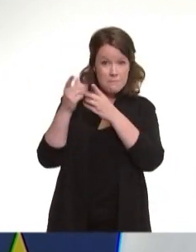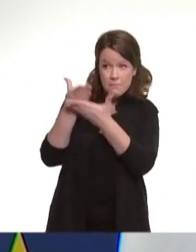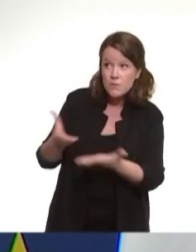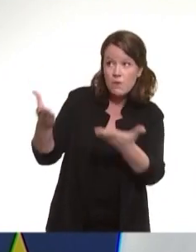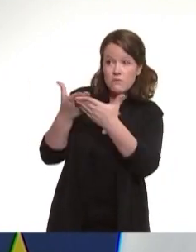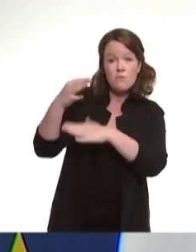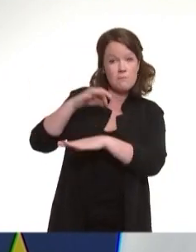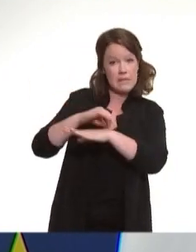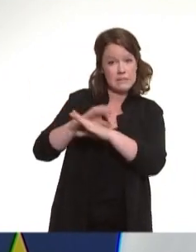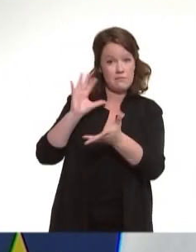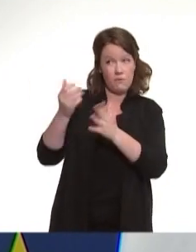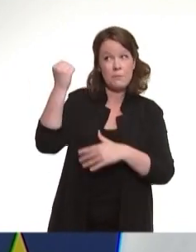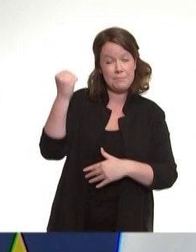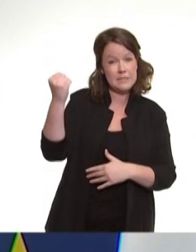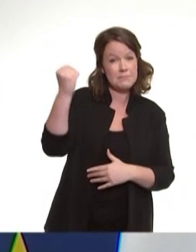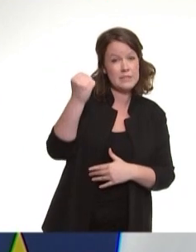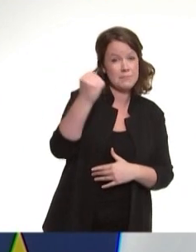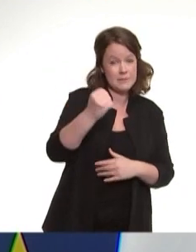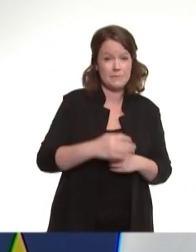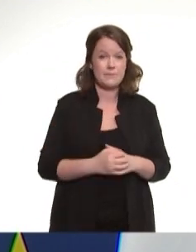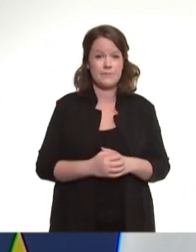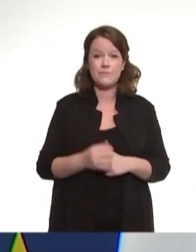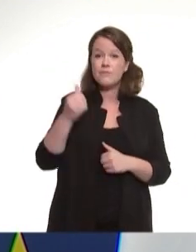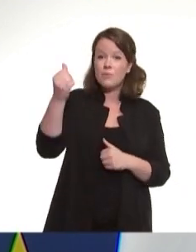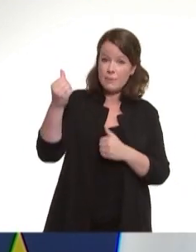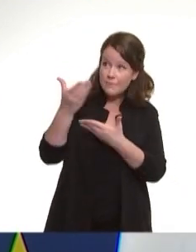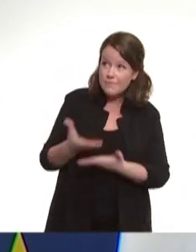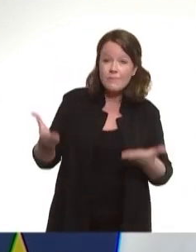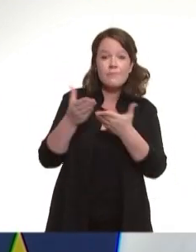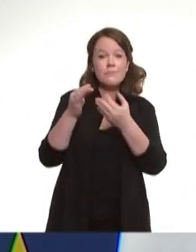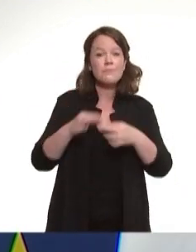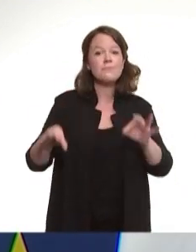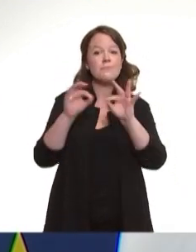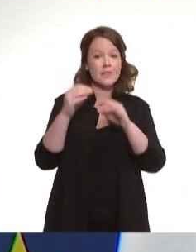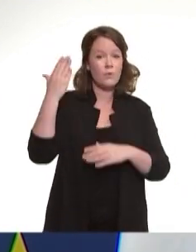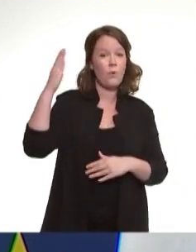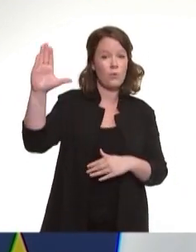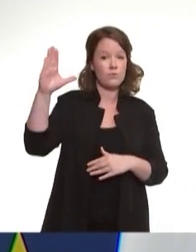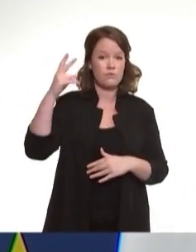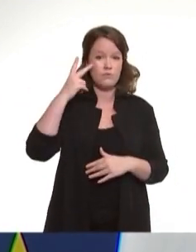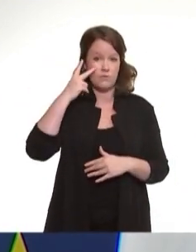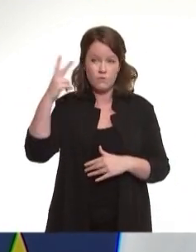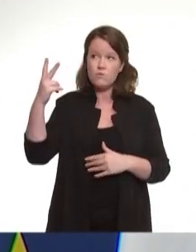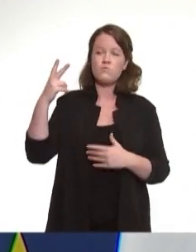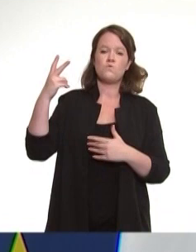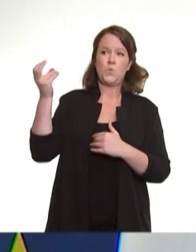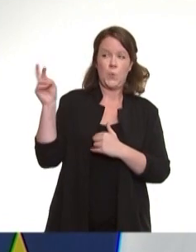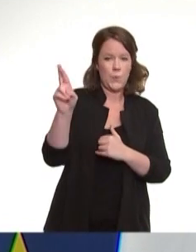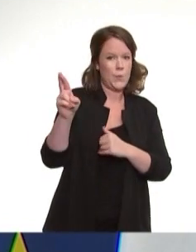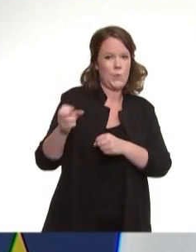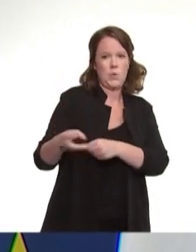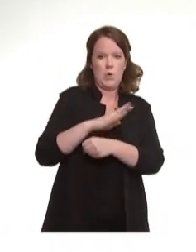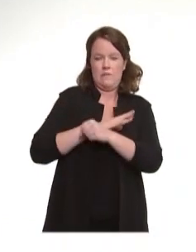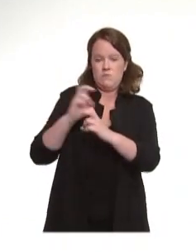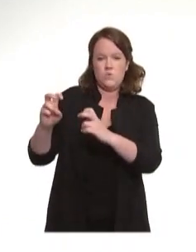et d'autres pays ont amorcé une reprise épidémique hélas depuis quelques jours ou quelques semaines il ya donc en